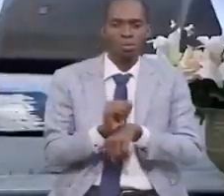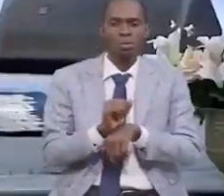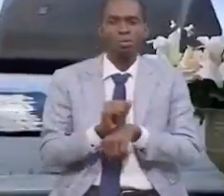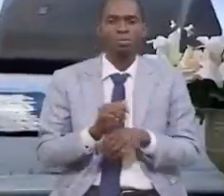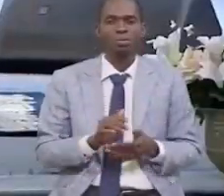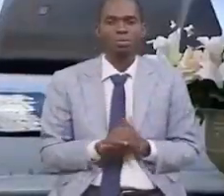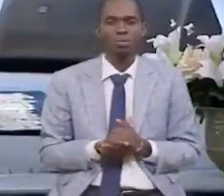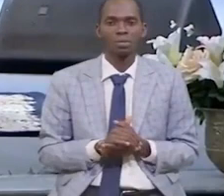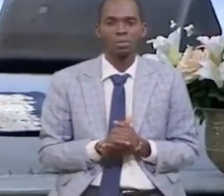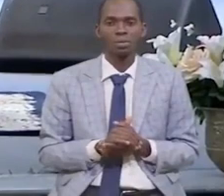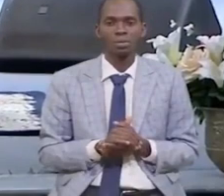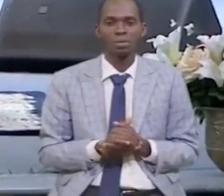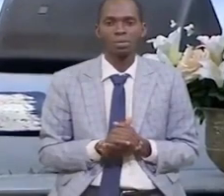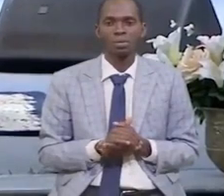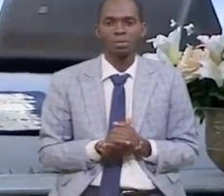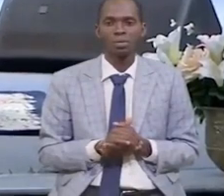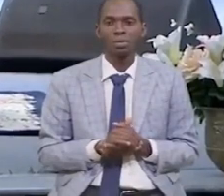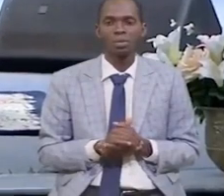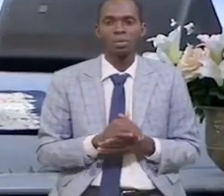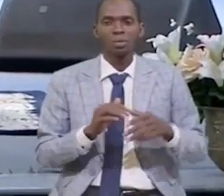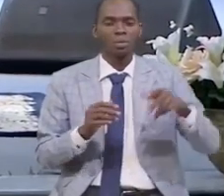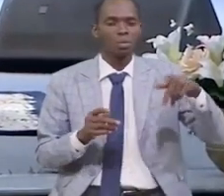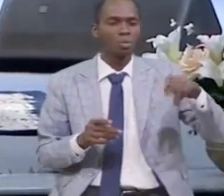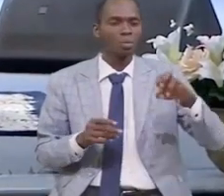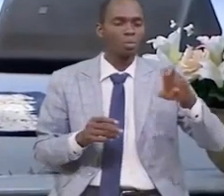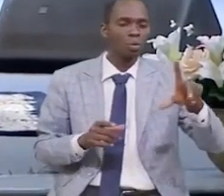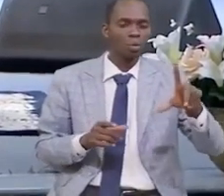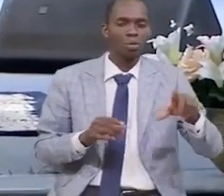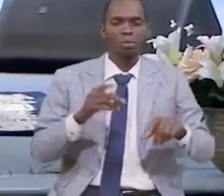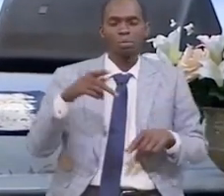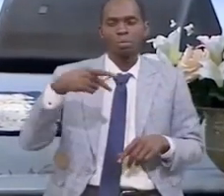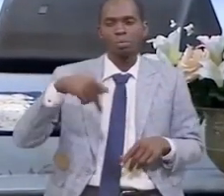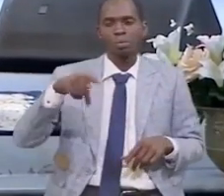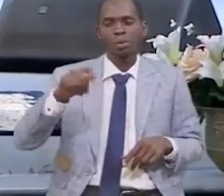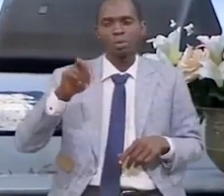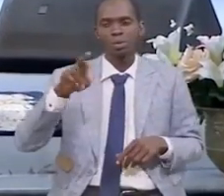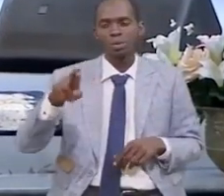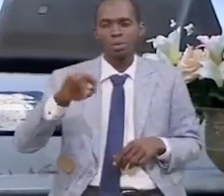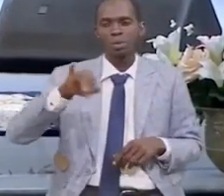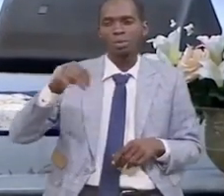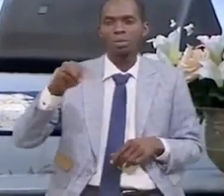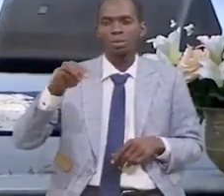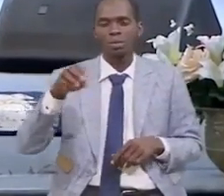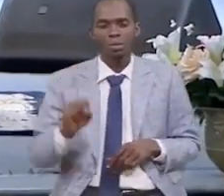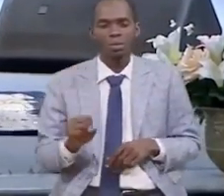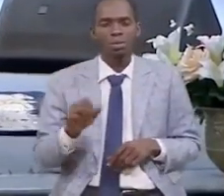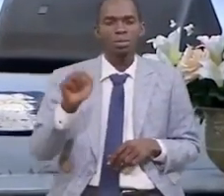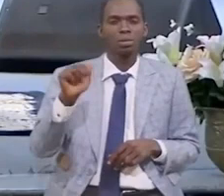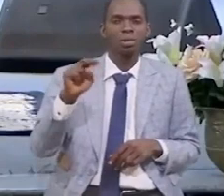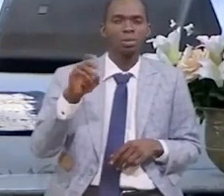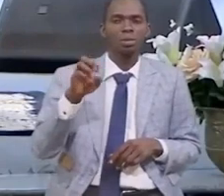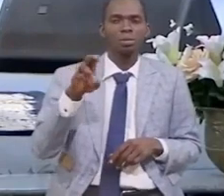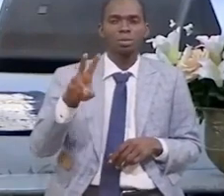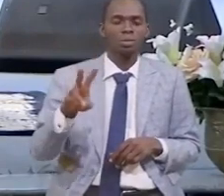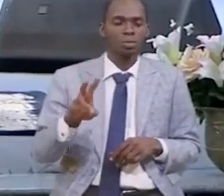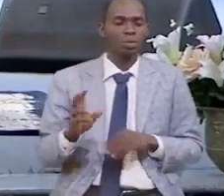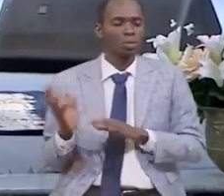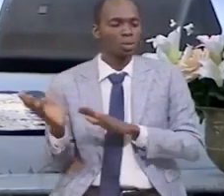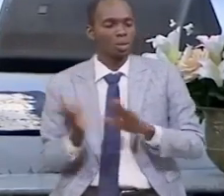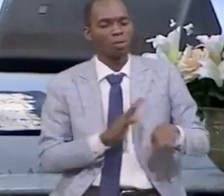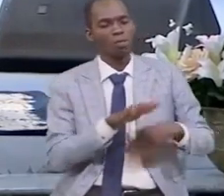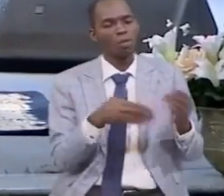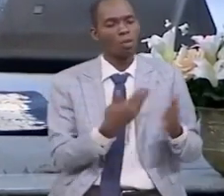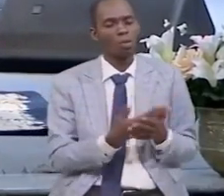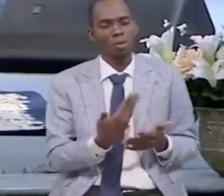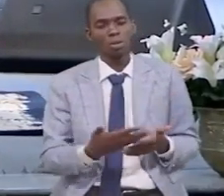ప్రతిష్ట. Called Peter, James, John, Andrew, they left all and they followed Christ.